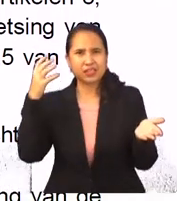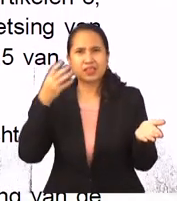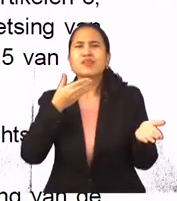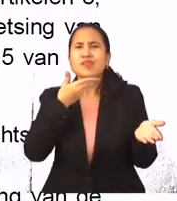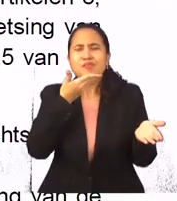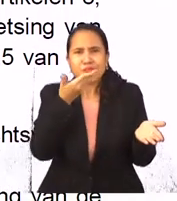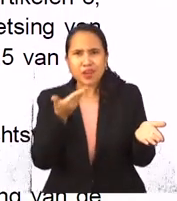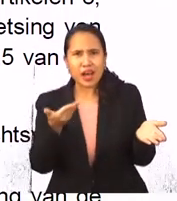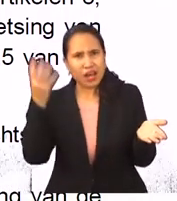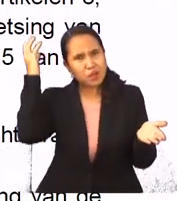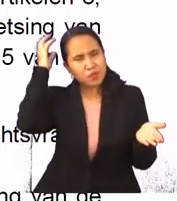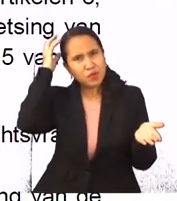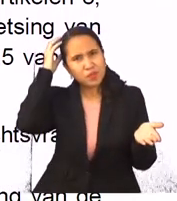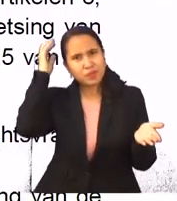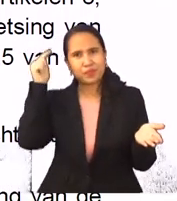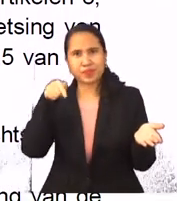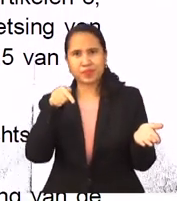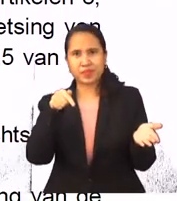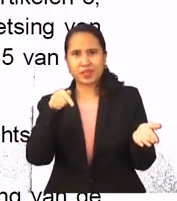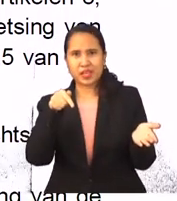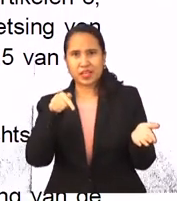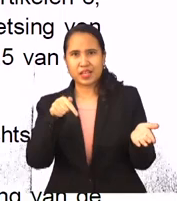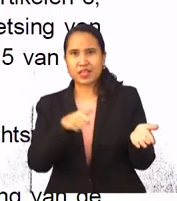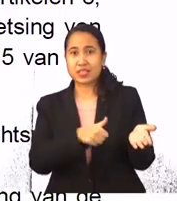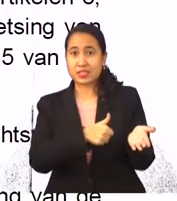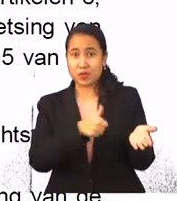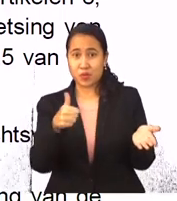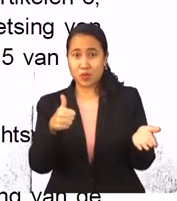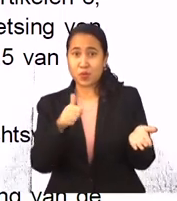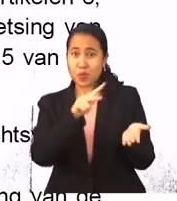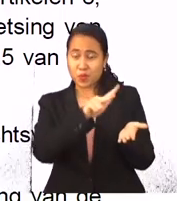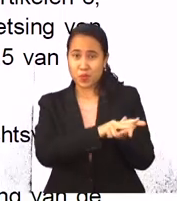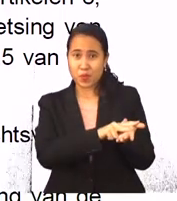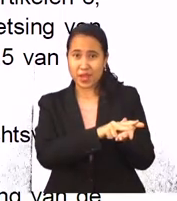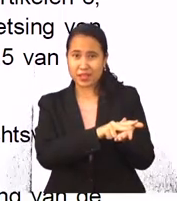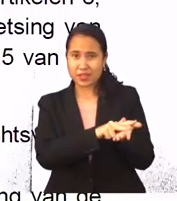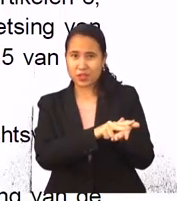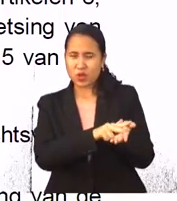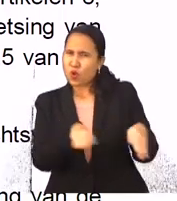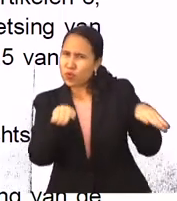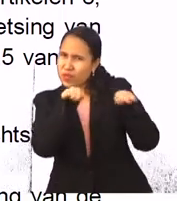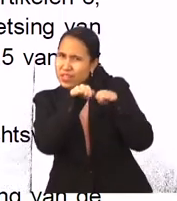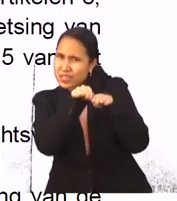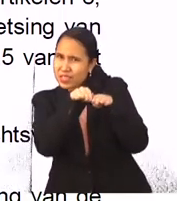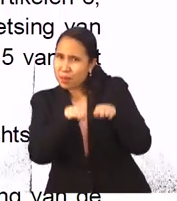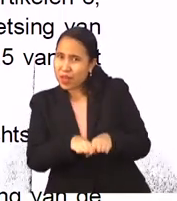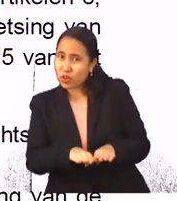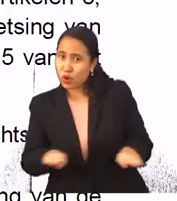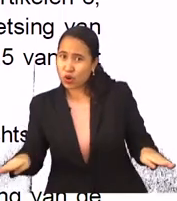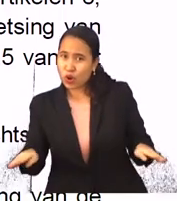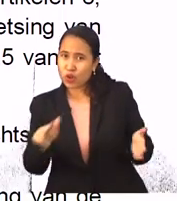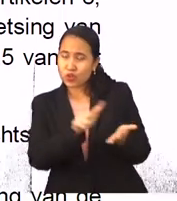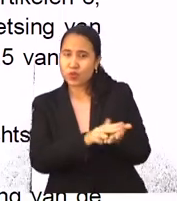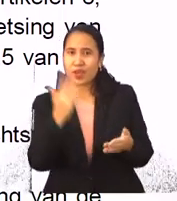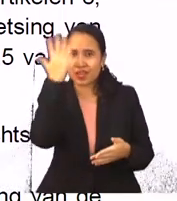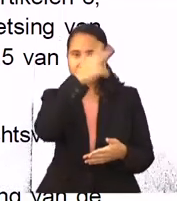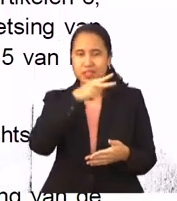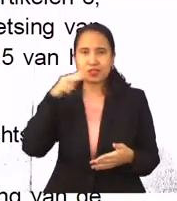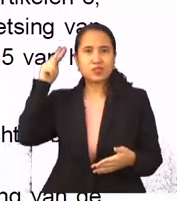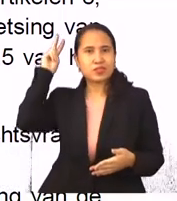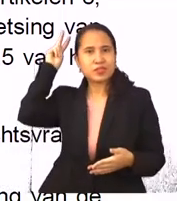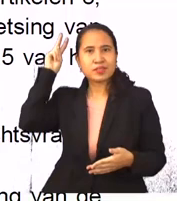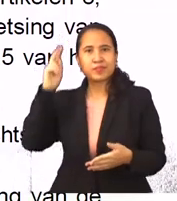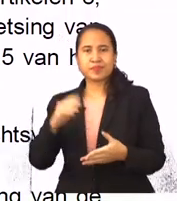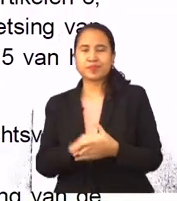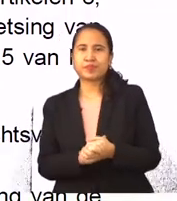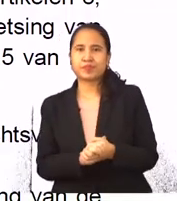ontstaan betreffende de strijdigheid van vernoemde wet aan de grondwet van de Republiek Suriname en of enige